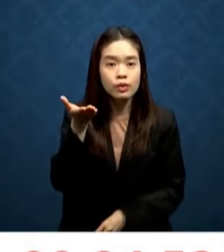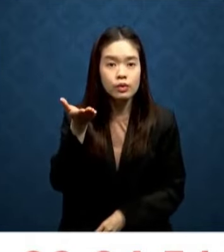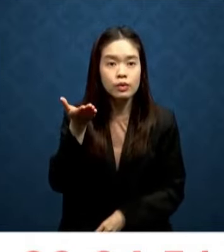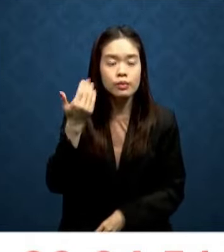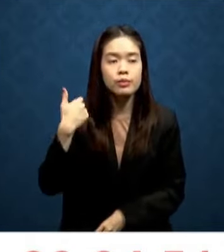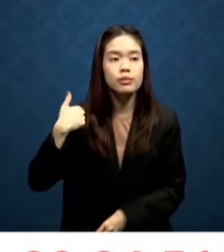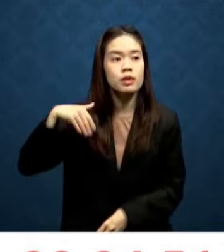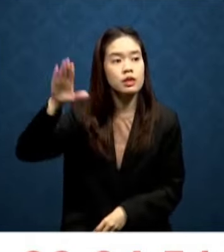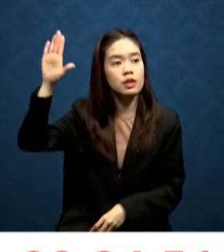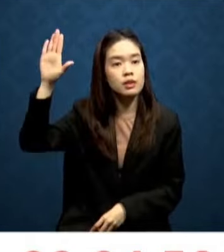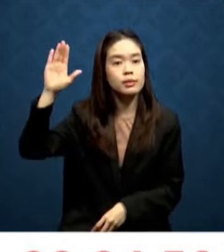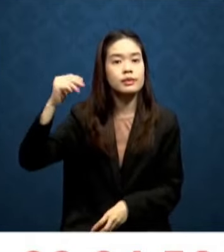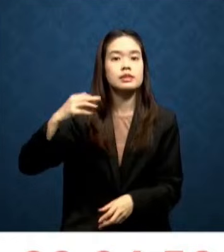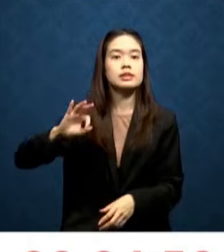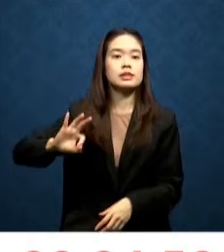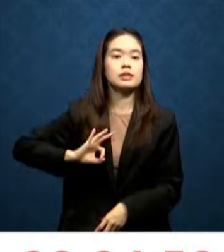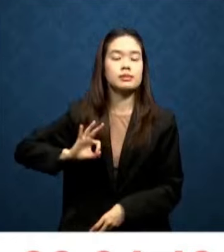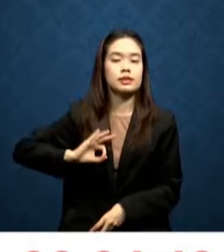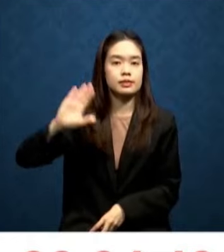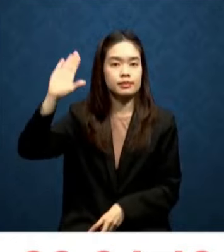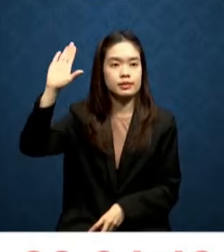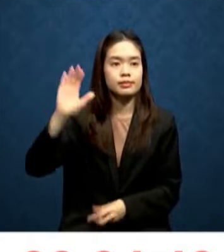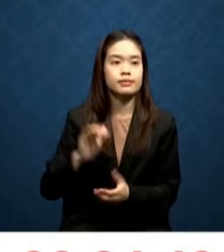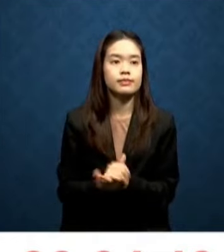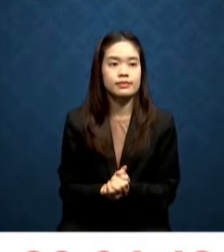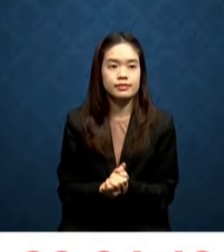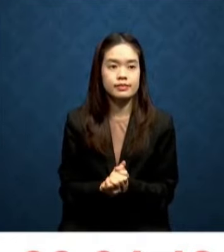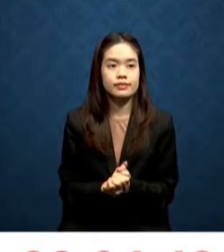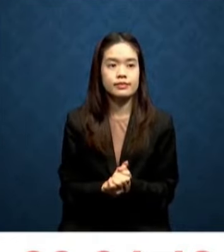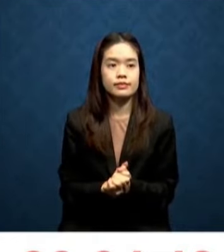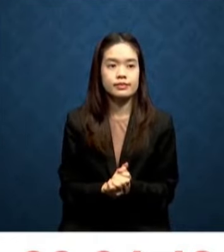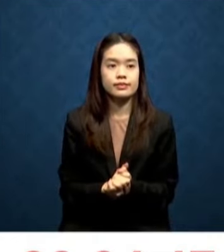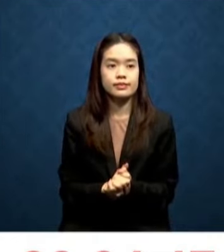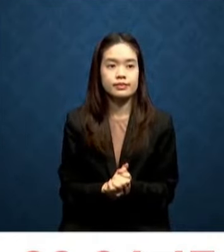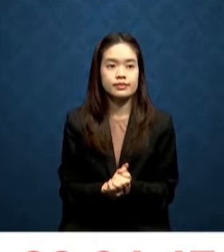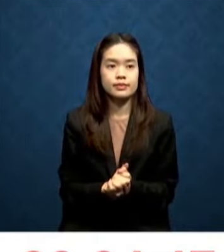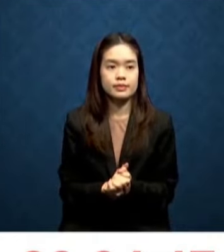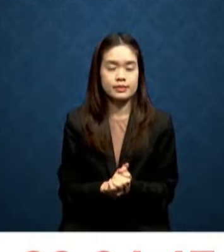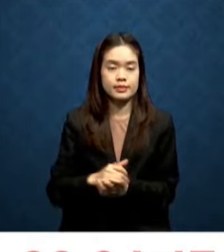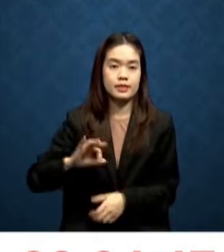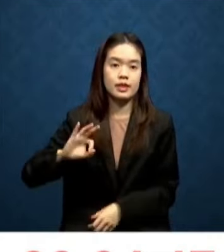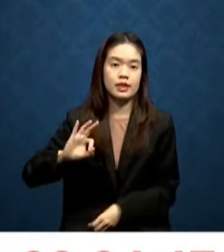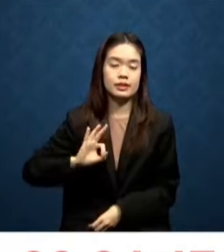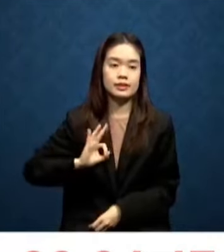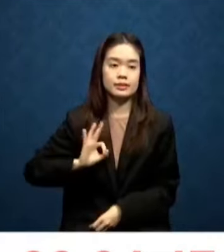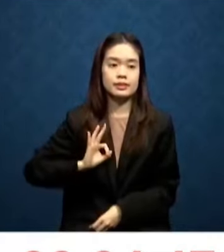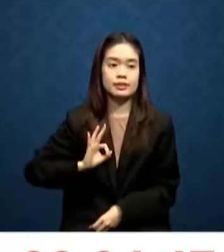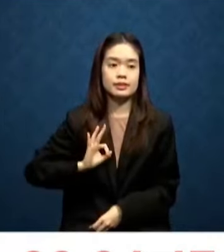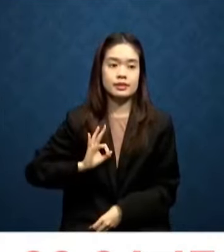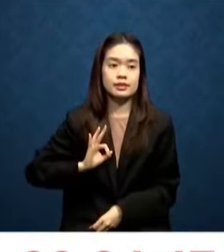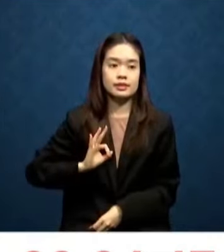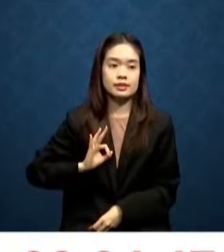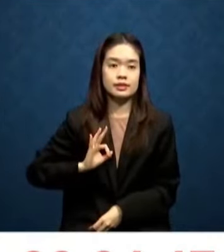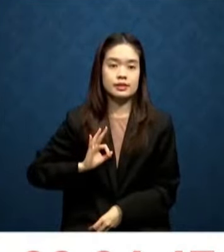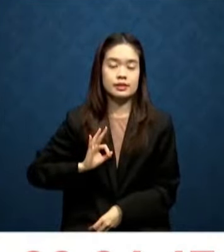คนประท้วงหน่อยครับเดี๋ยวผมขออนุญาตครับครับก็ท่านสมาชิกครับท่